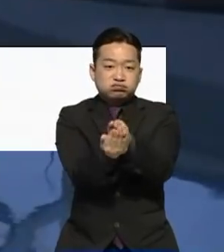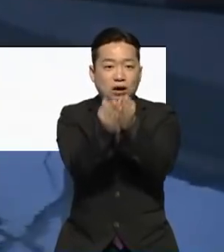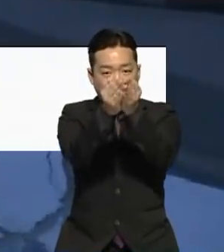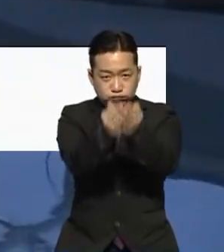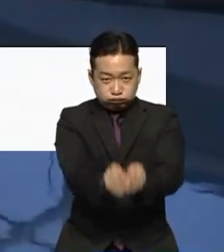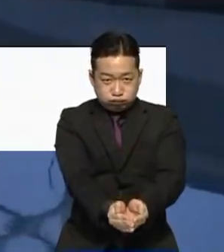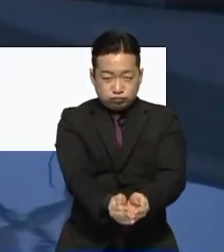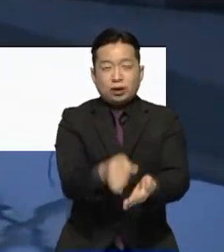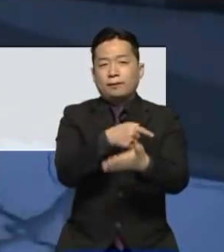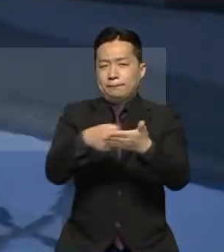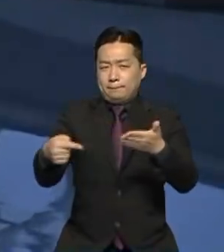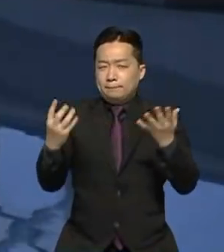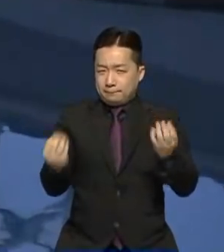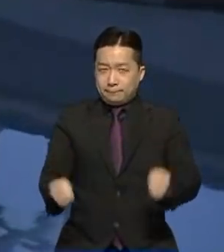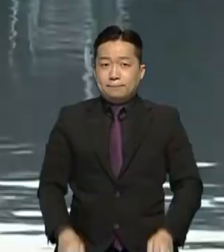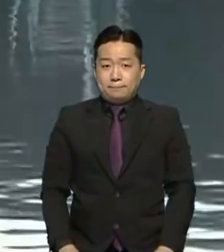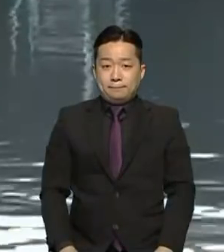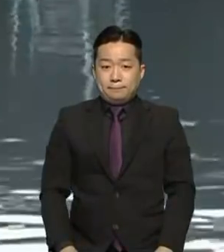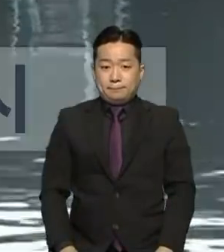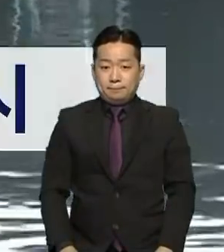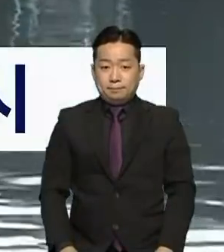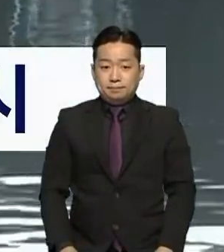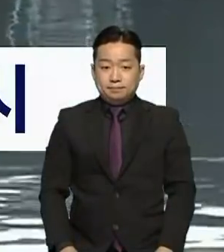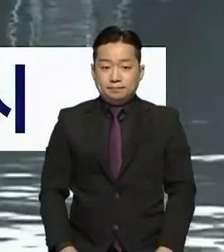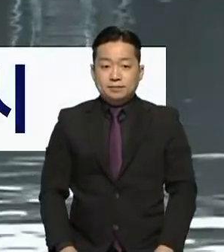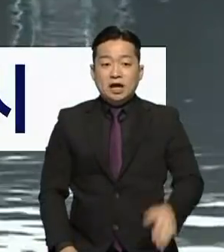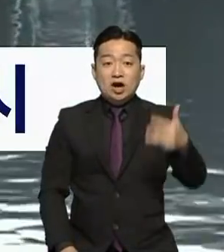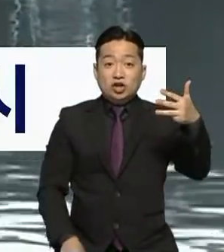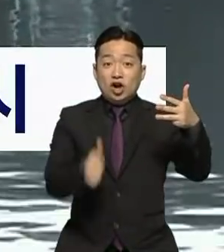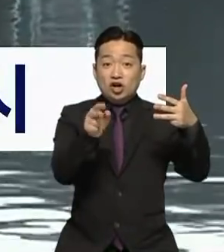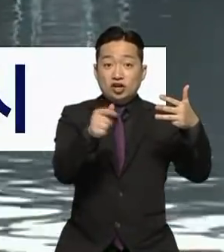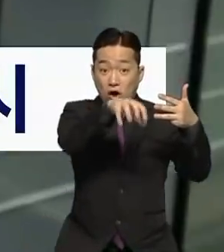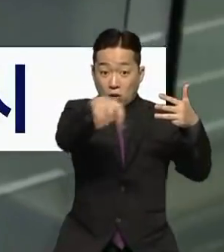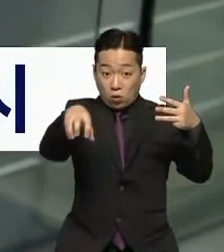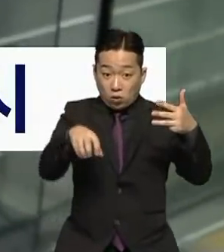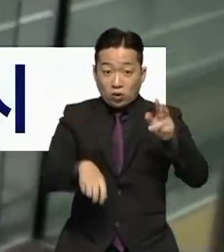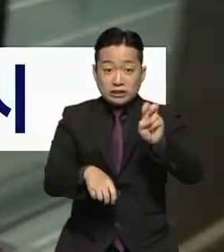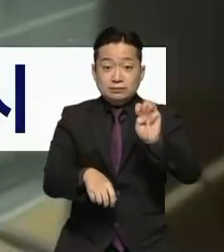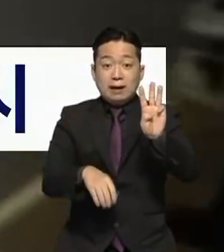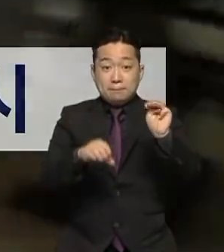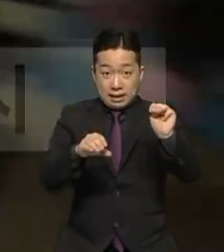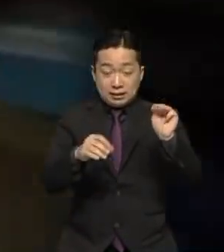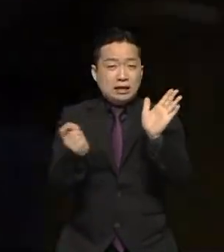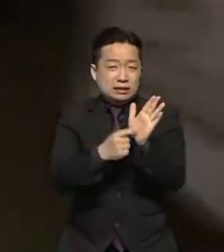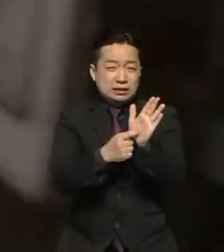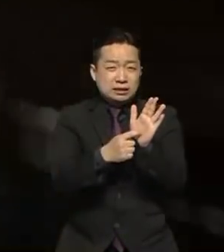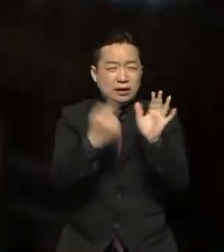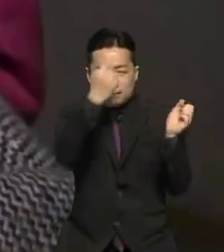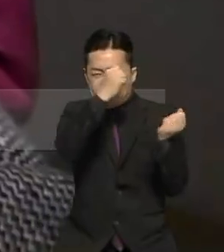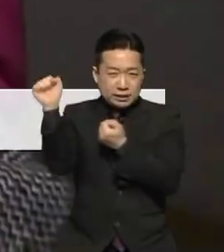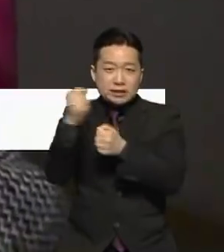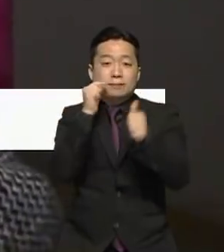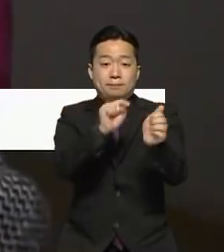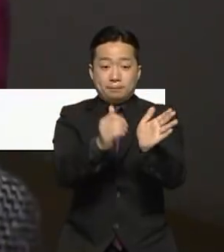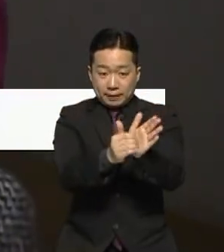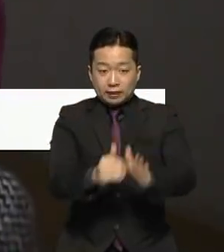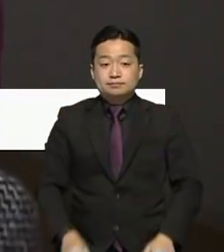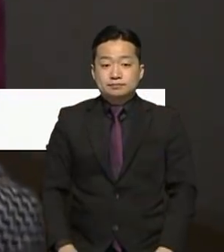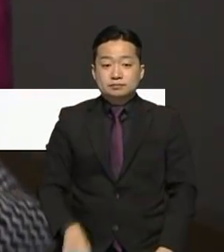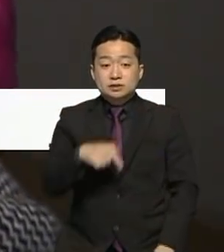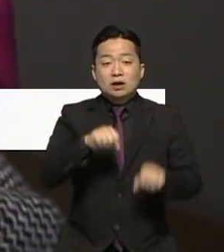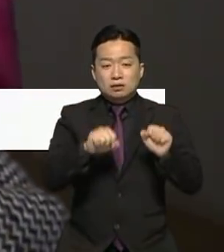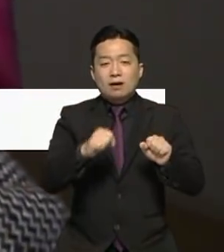가라앉는 피해가 발생했습니다. 8개 현 주민 23만 명에겐 긴급 피난 지시가 내려졌습니다.